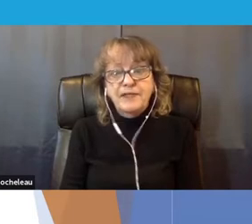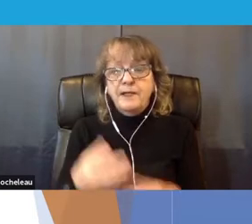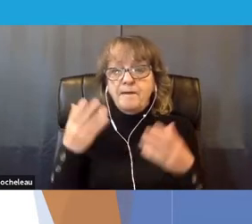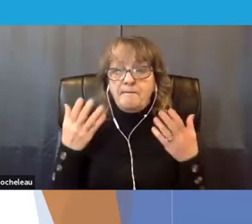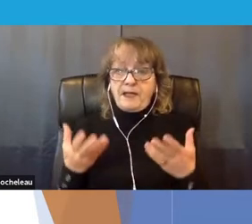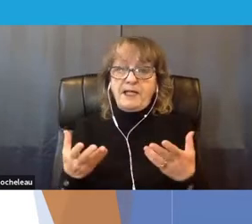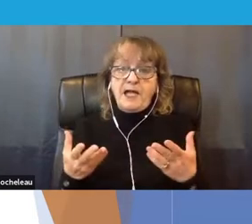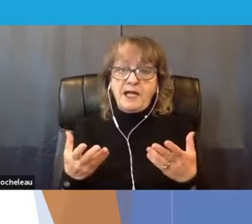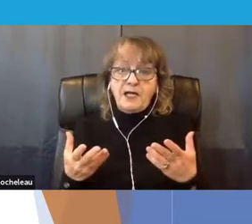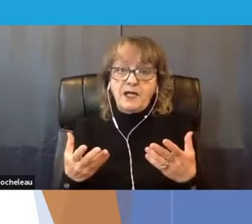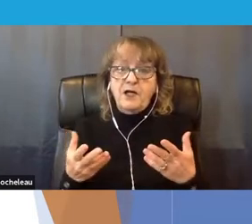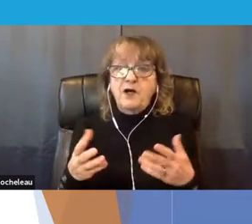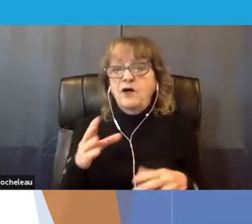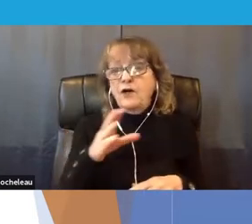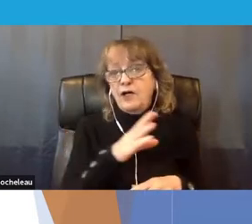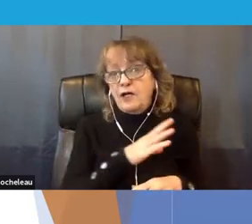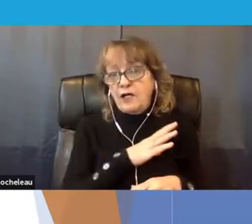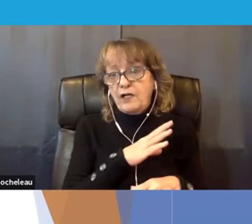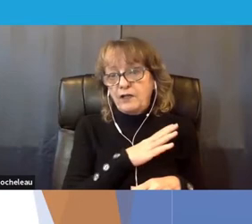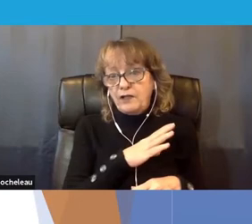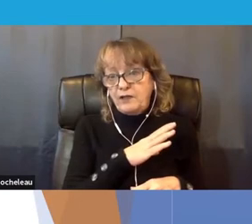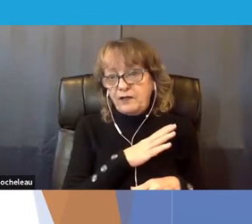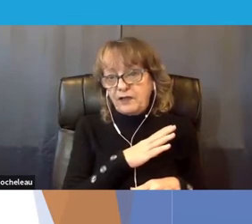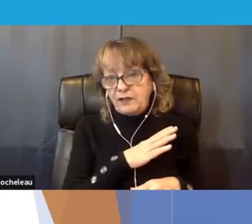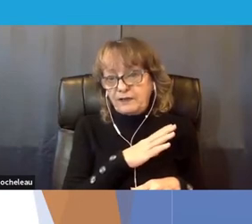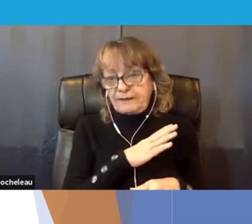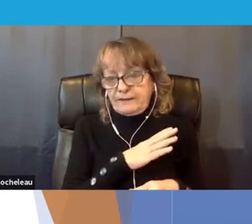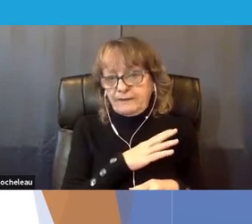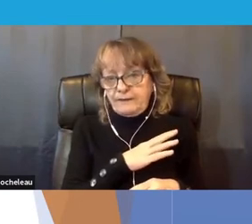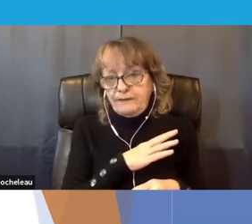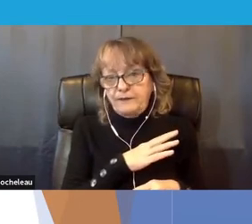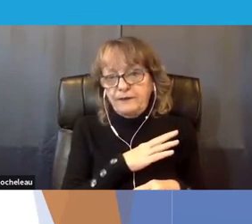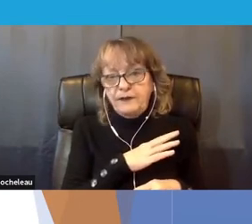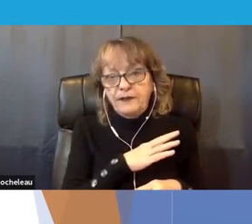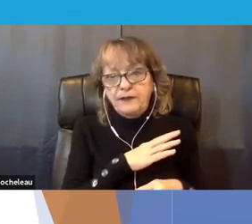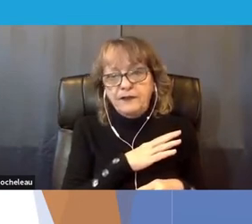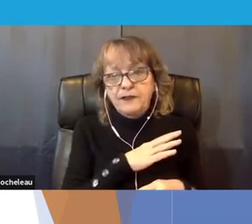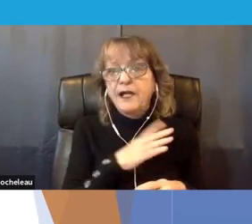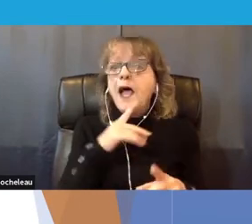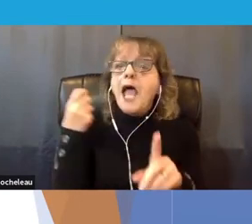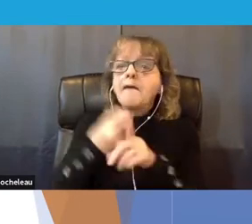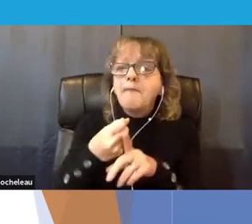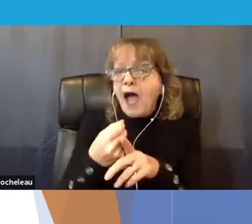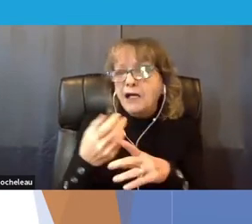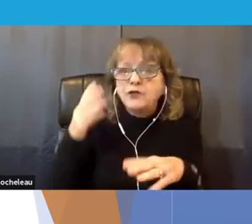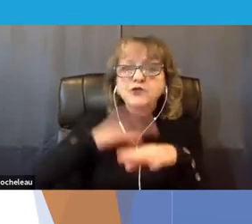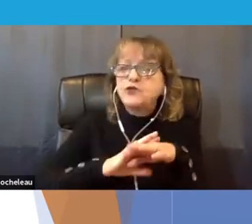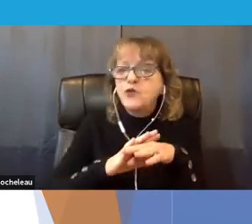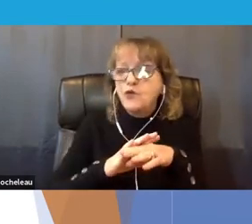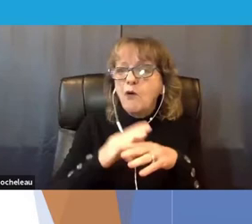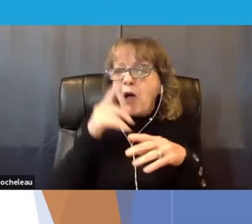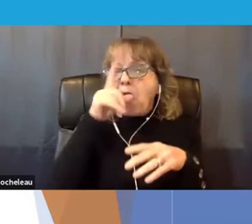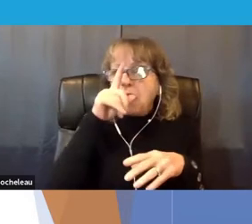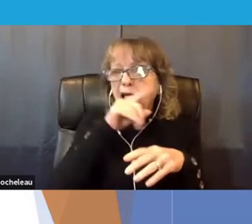Maintenant, on en a à parler. Maintenant, si on parle des impacts du capacitisme sur